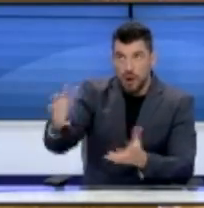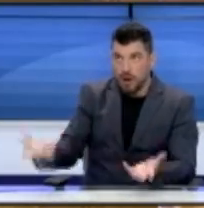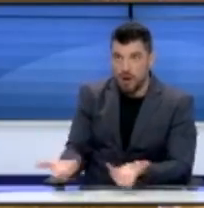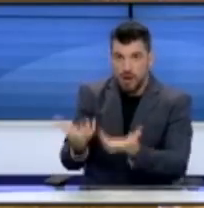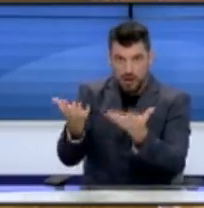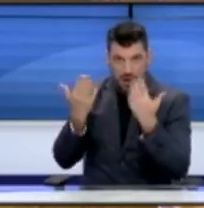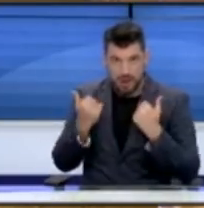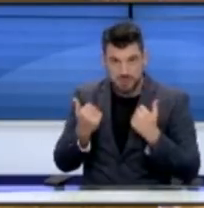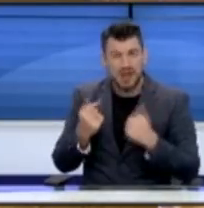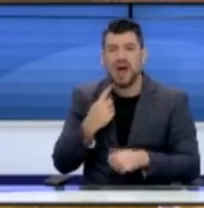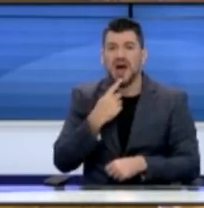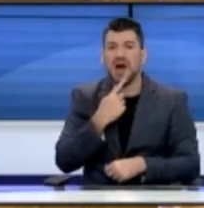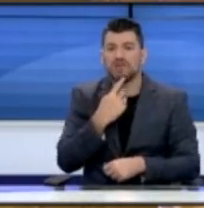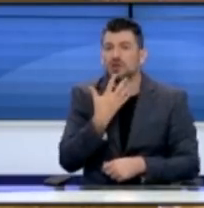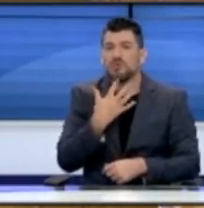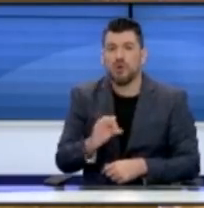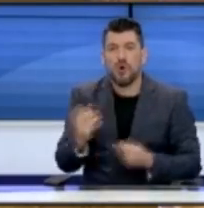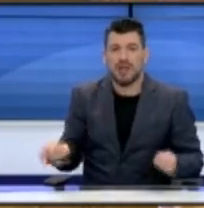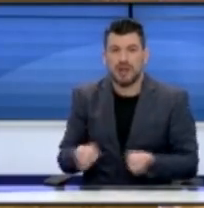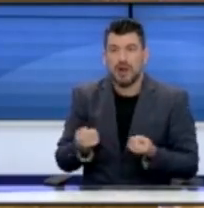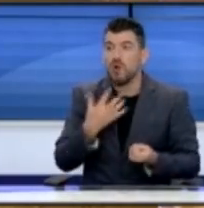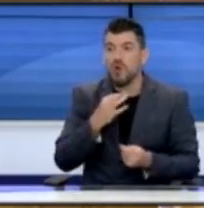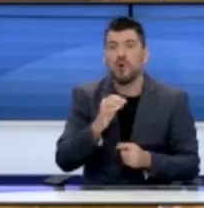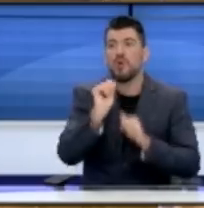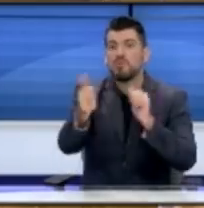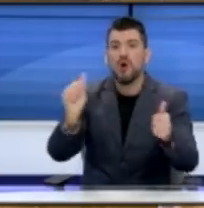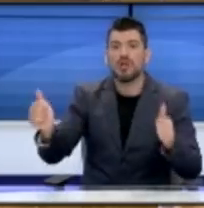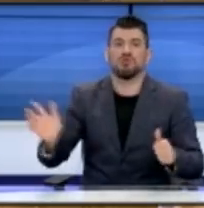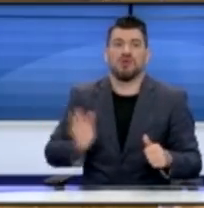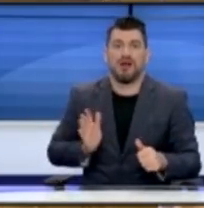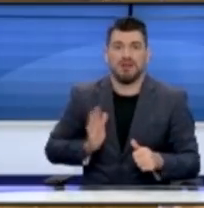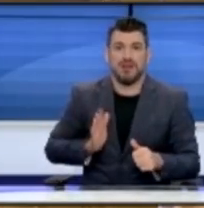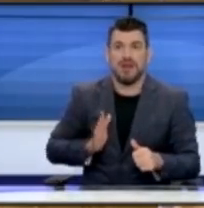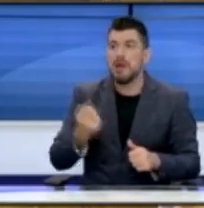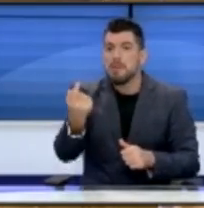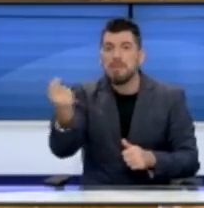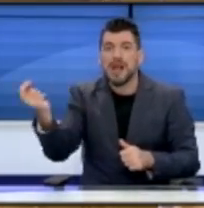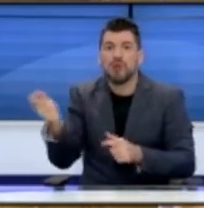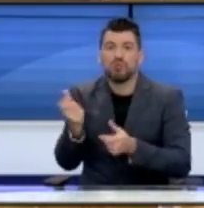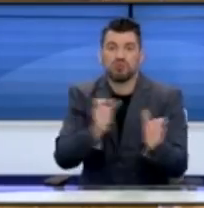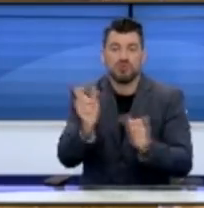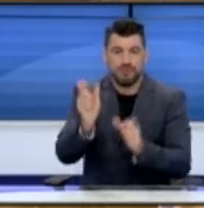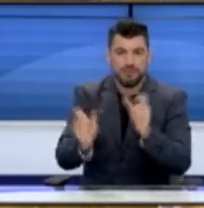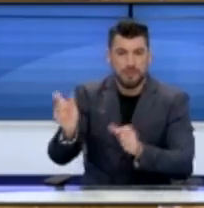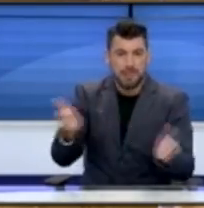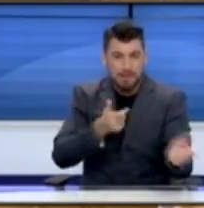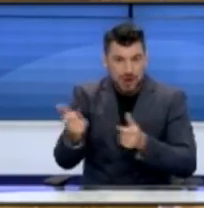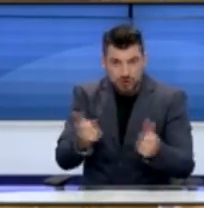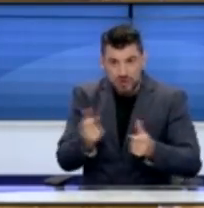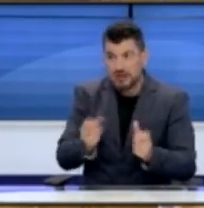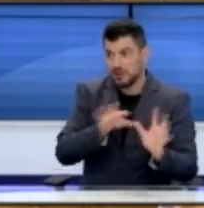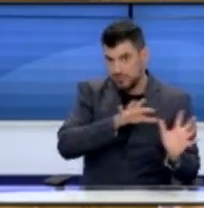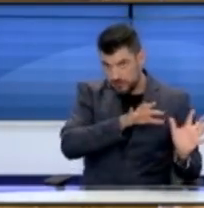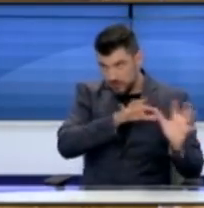απ' όλα στην αυταπάρνηση, την αυτοθυσία των κατοίκων, οι οποίοι μαζί με τους λίγους πυροσβέστες έδωσαν μάχη σώμα